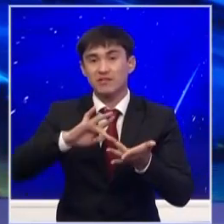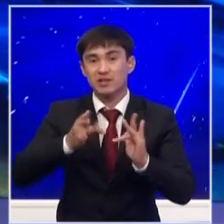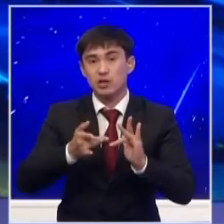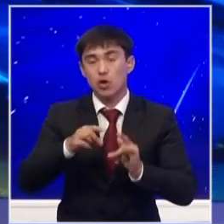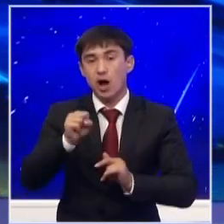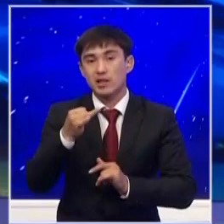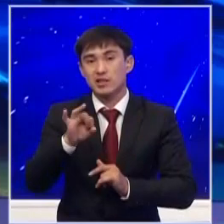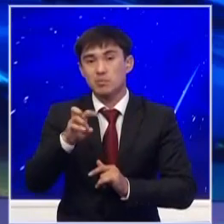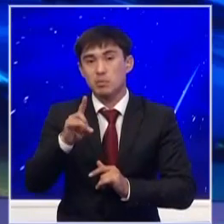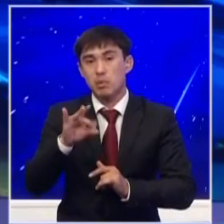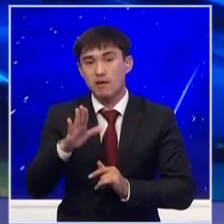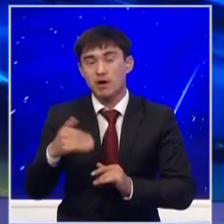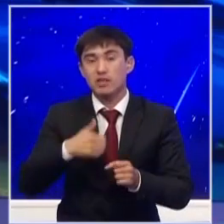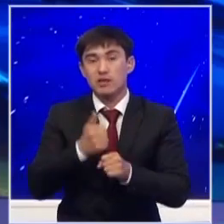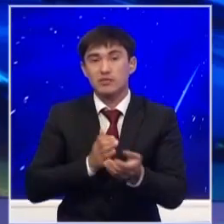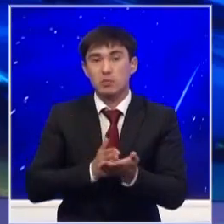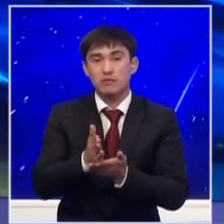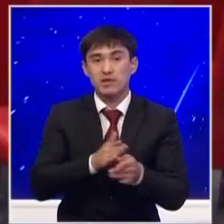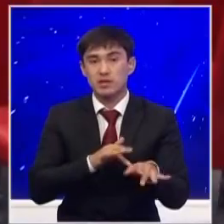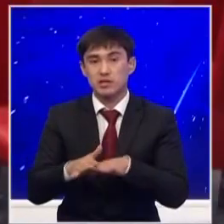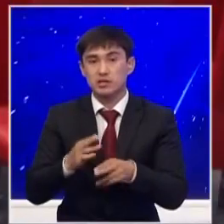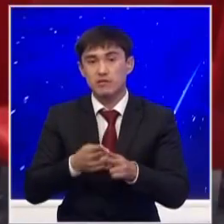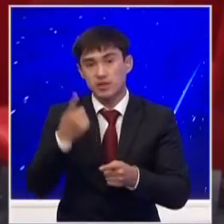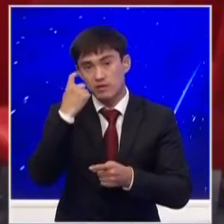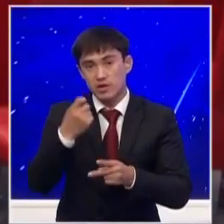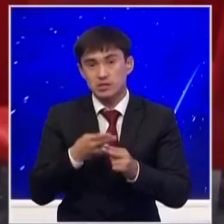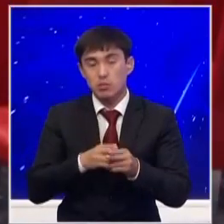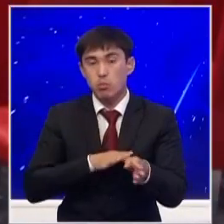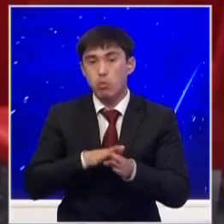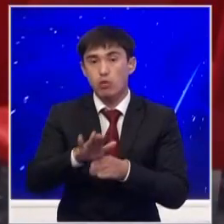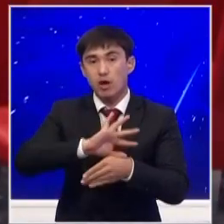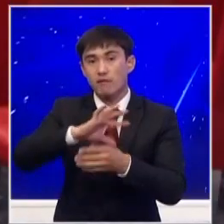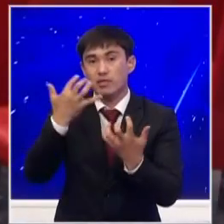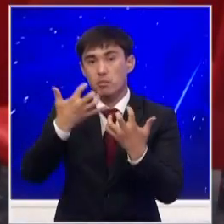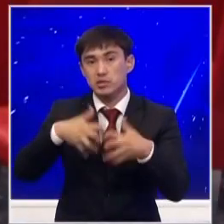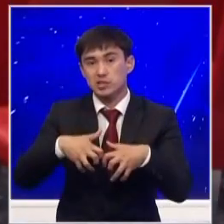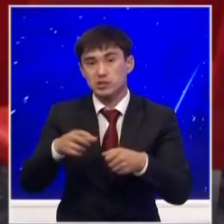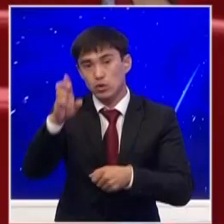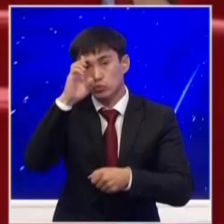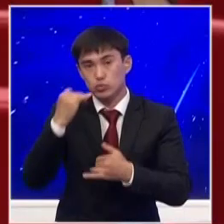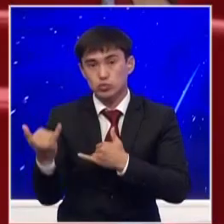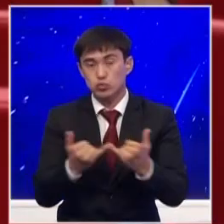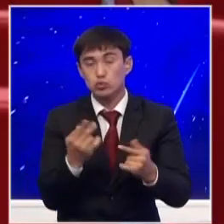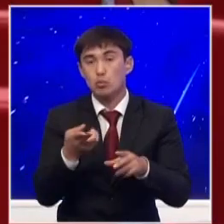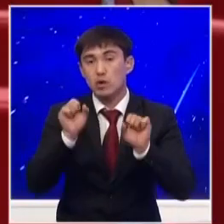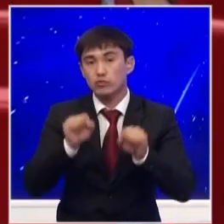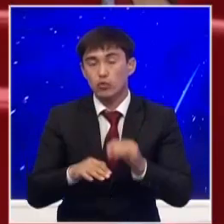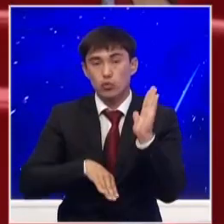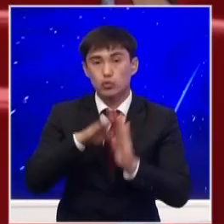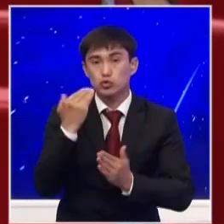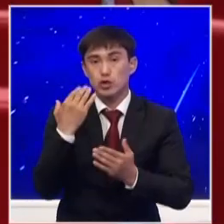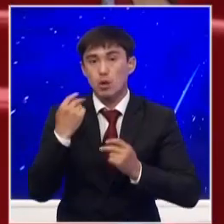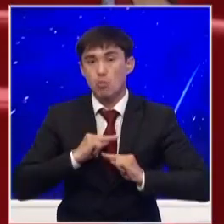Айдын Тимирбаев. Основным направлением деятельности ведомства является полная автоматизация государственных услуг, что позволит улучшить